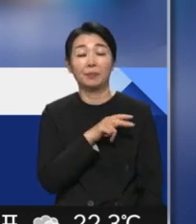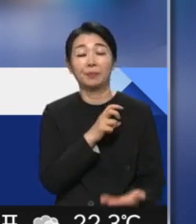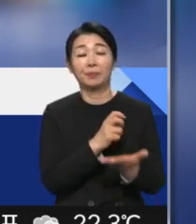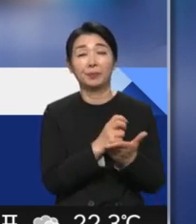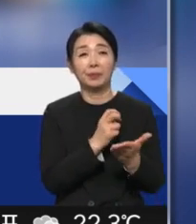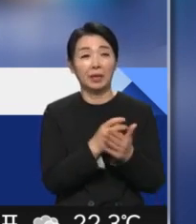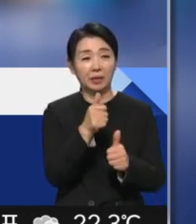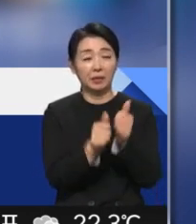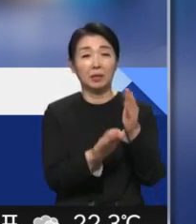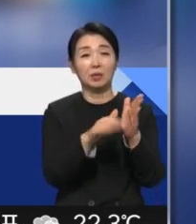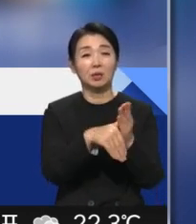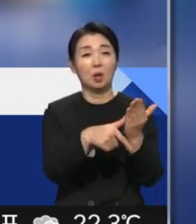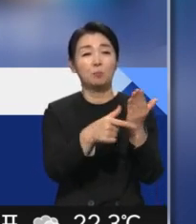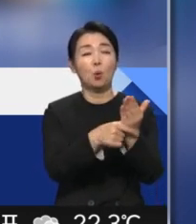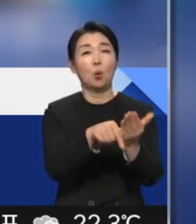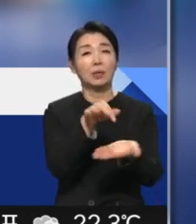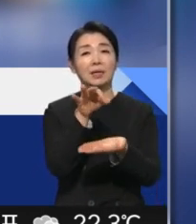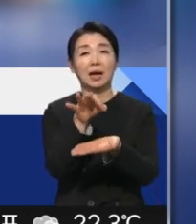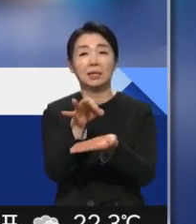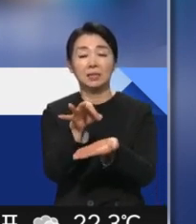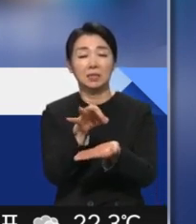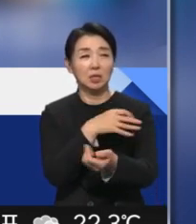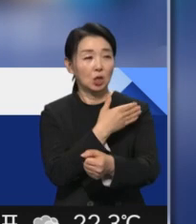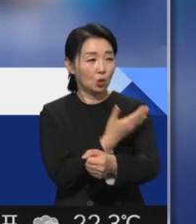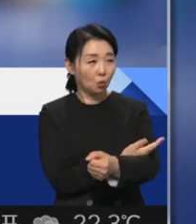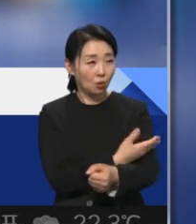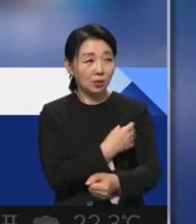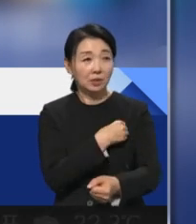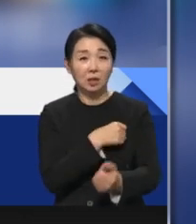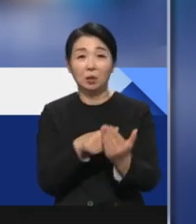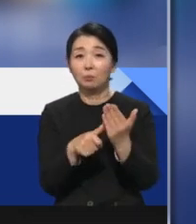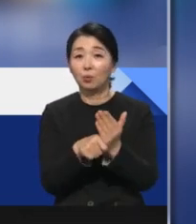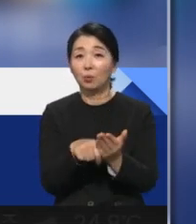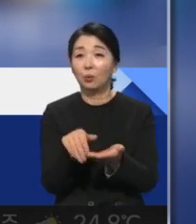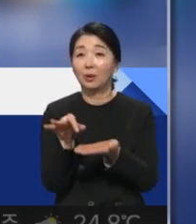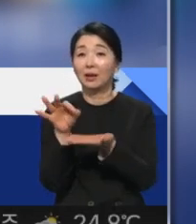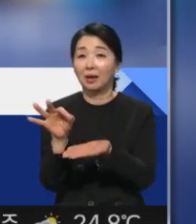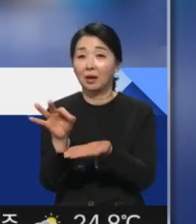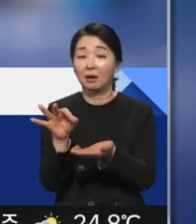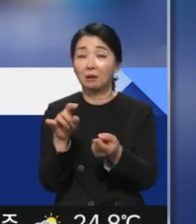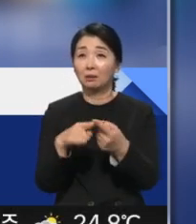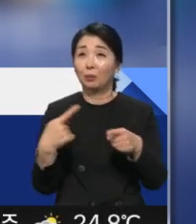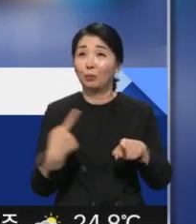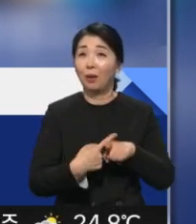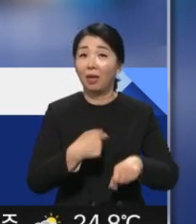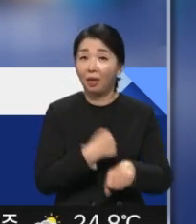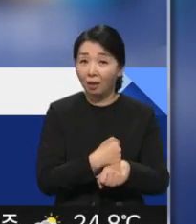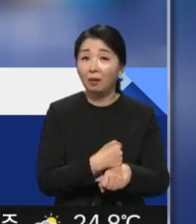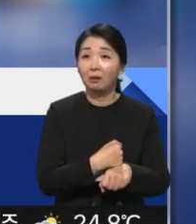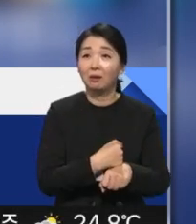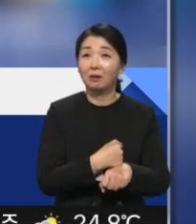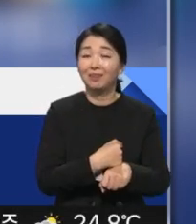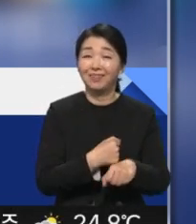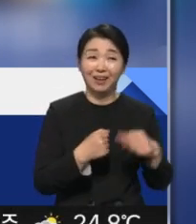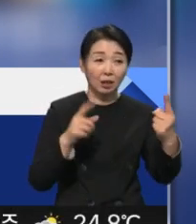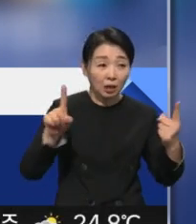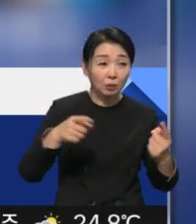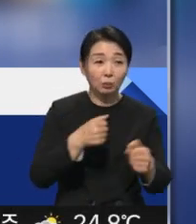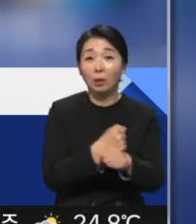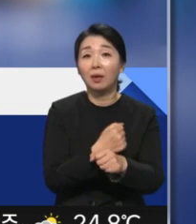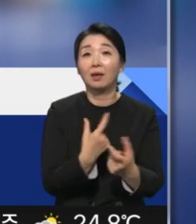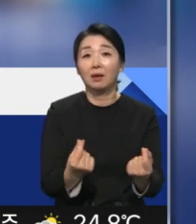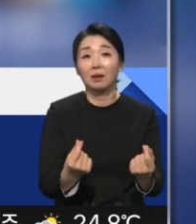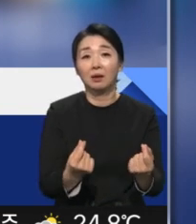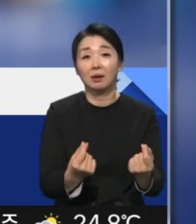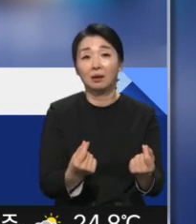표의 가치와 권리당원의 가치를 갖게 하자라는 의견도 있었고